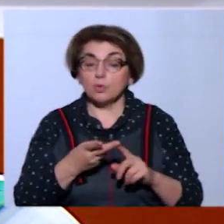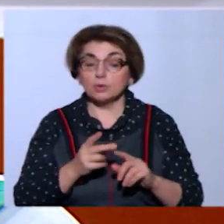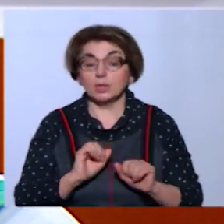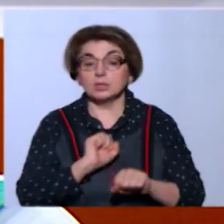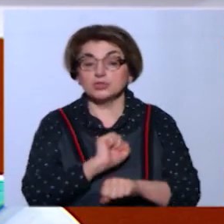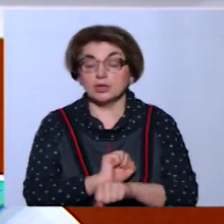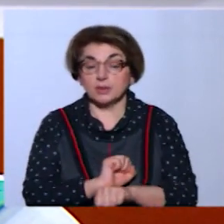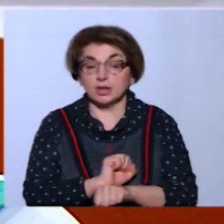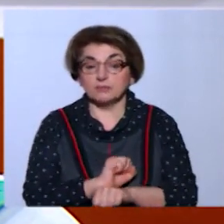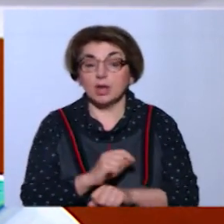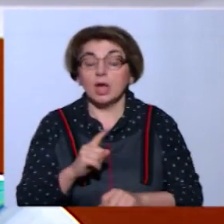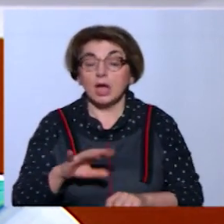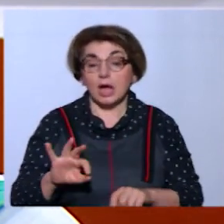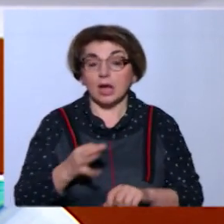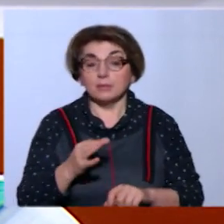დროს ხდება